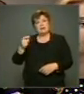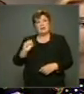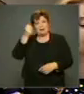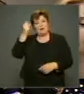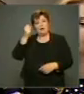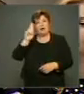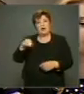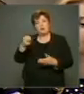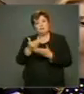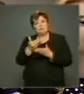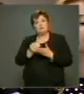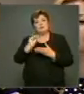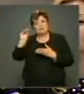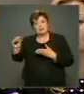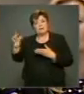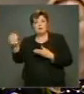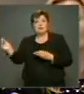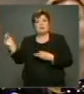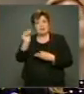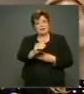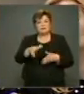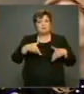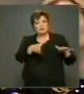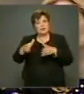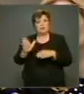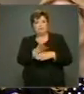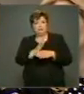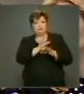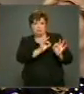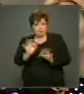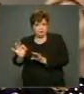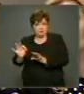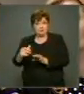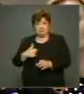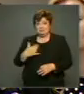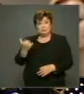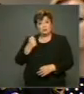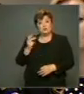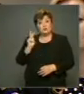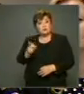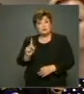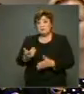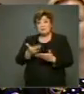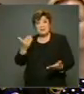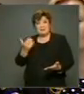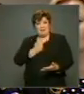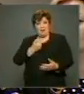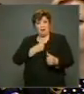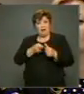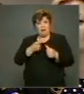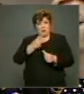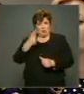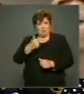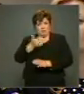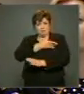suurista investointihankkeista siirtää perusväylänpitoon. Voi kysyä, miksi on annettu velan syntyä. Kymmenen